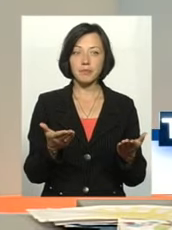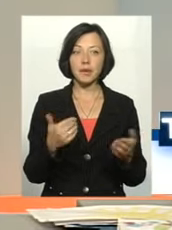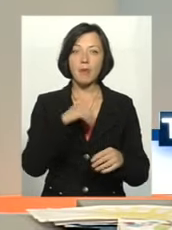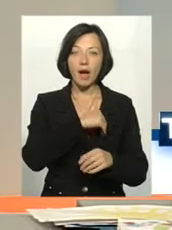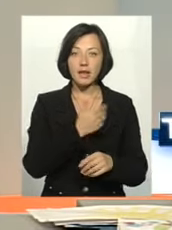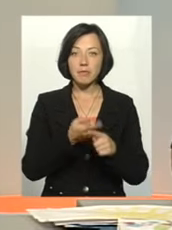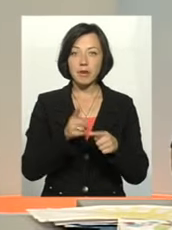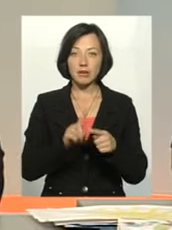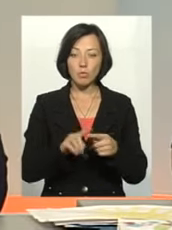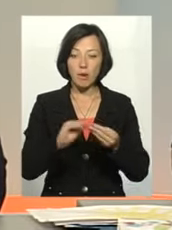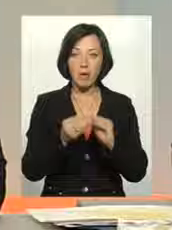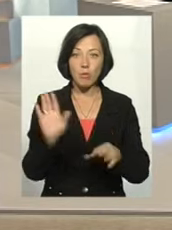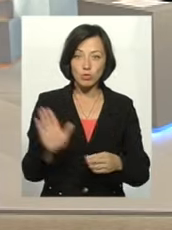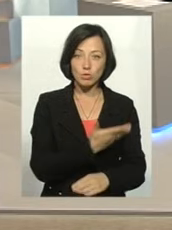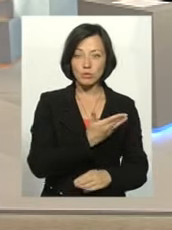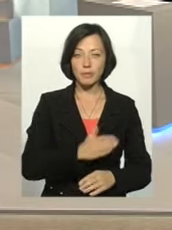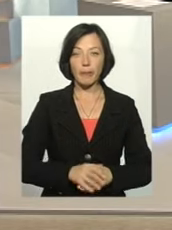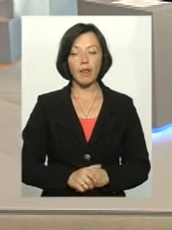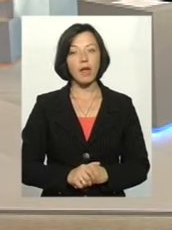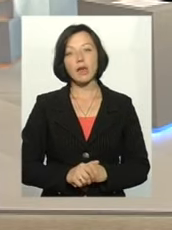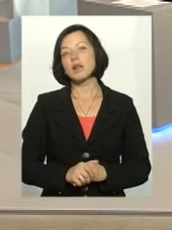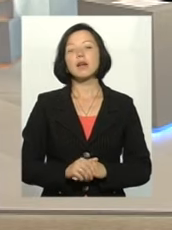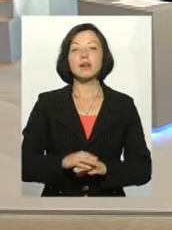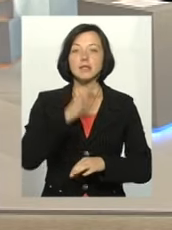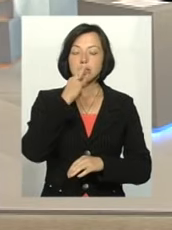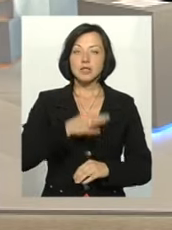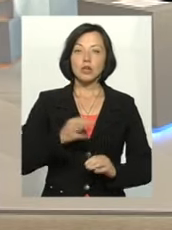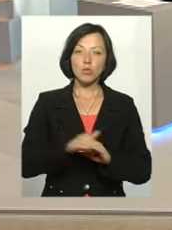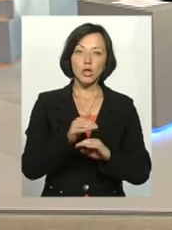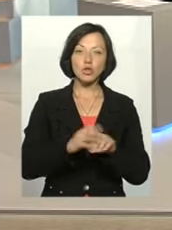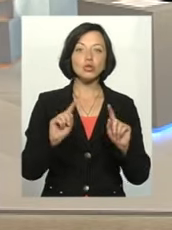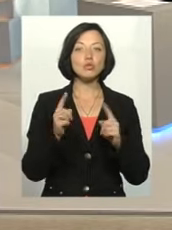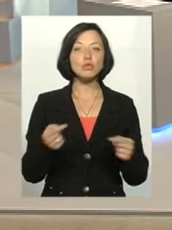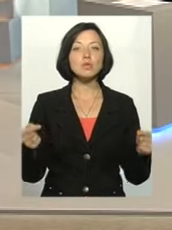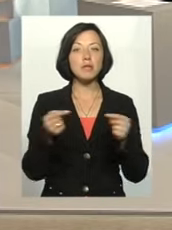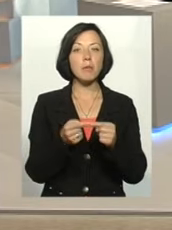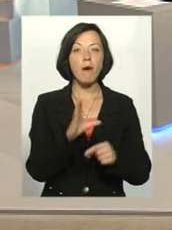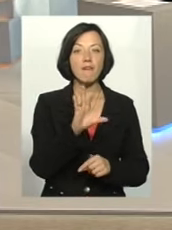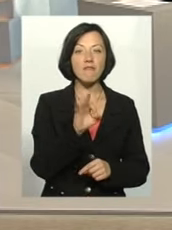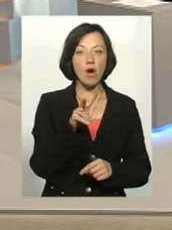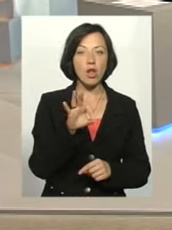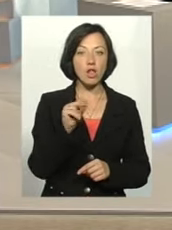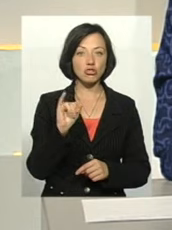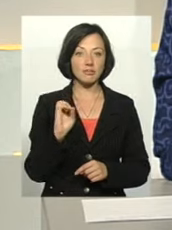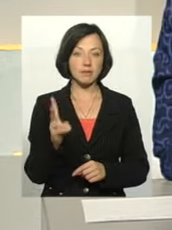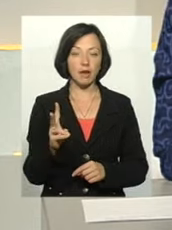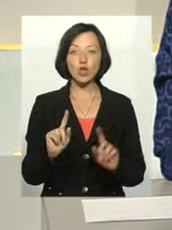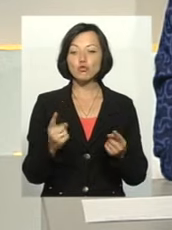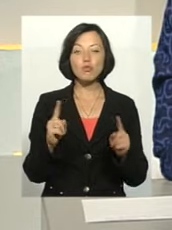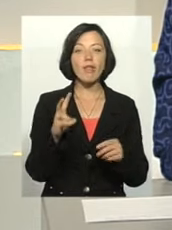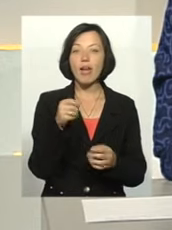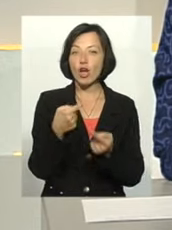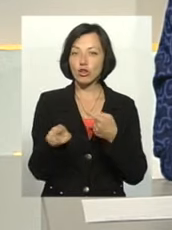хотим побороть. Скажите, будь ласка, чому саме Волочиськ? Чому не